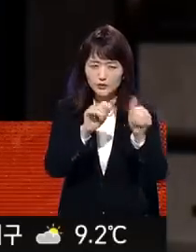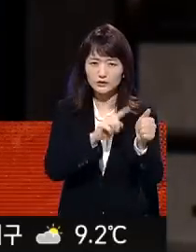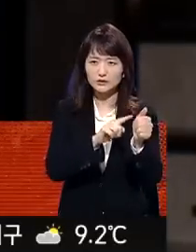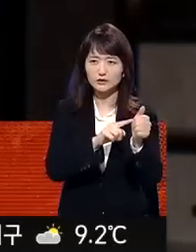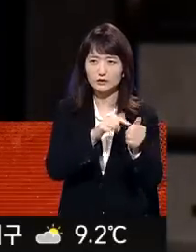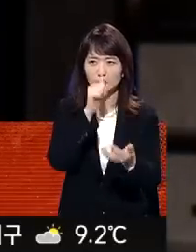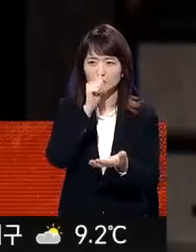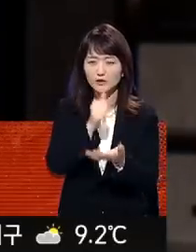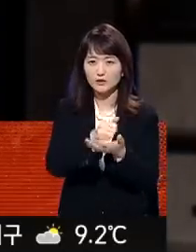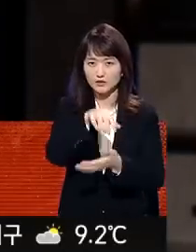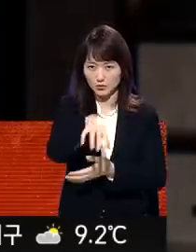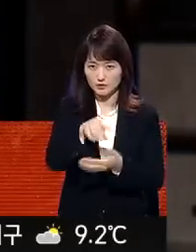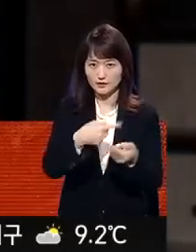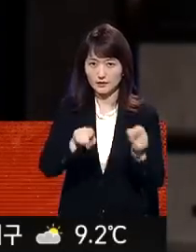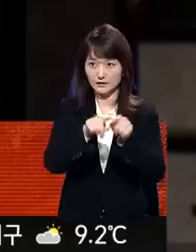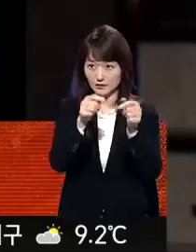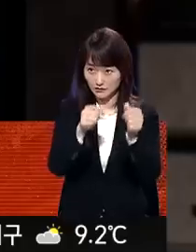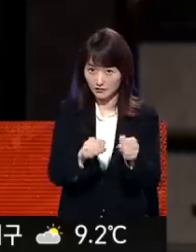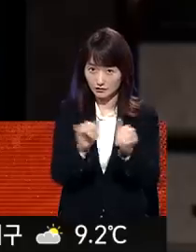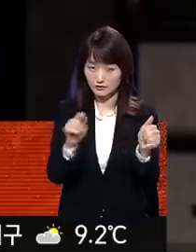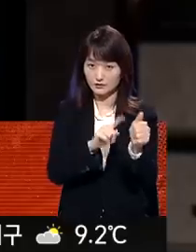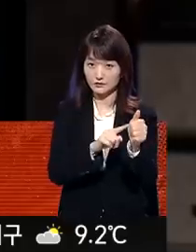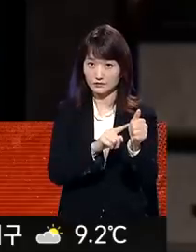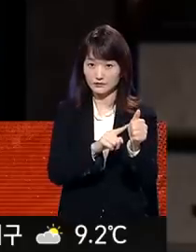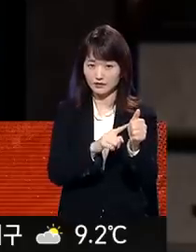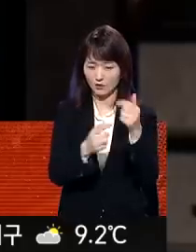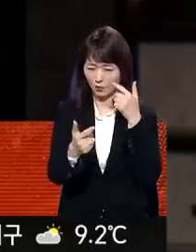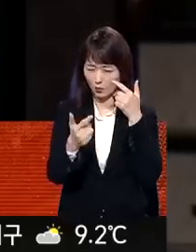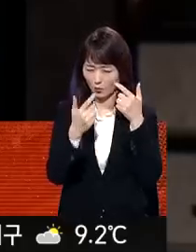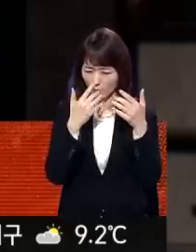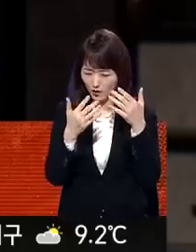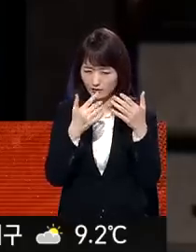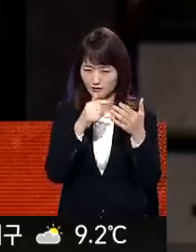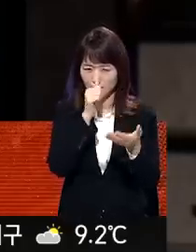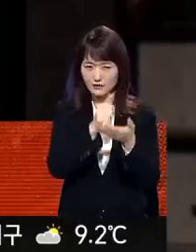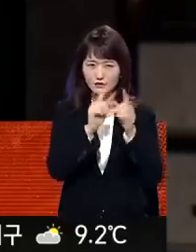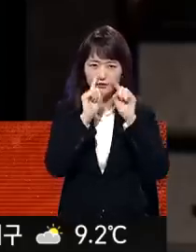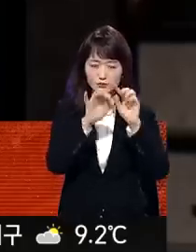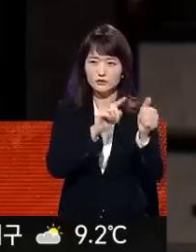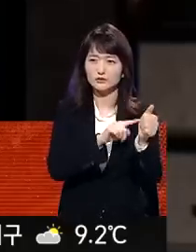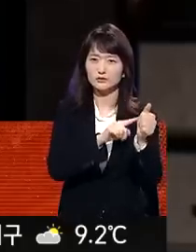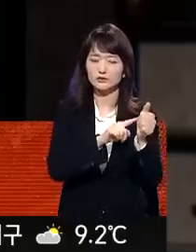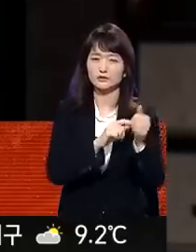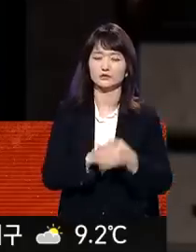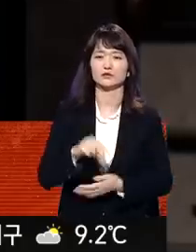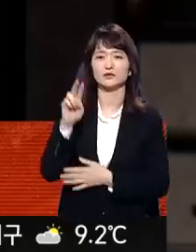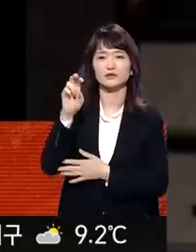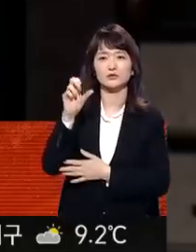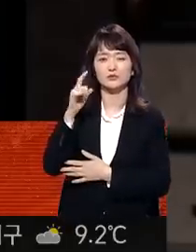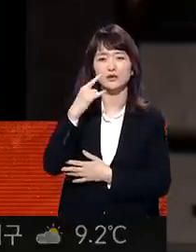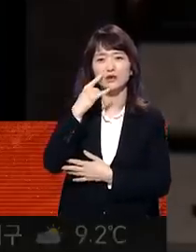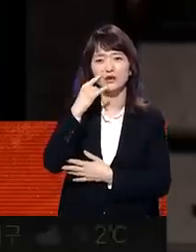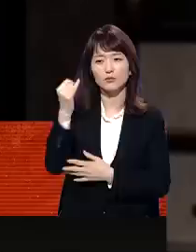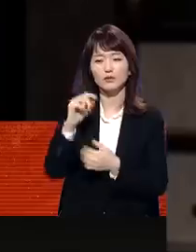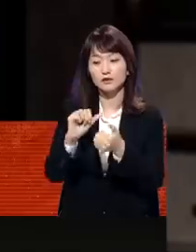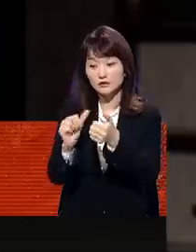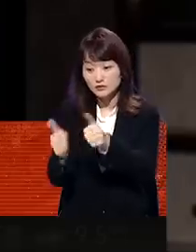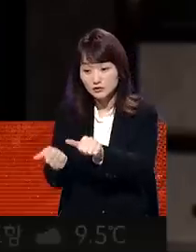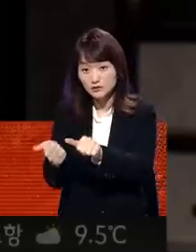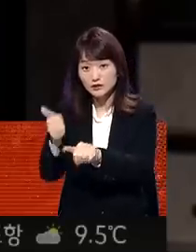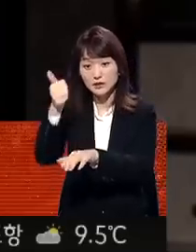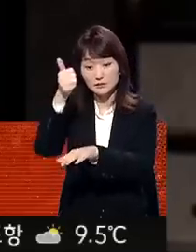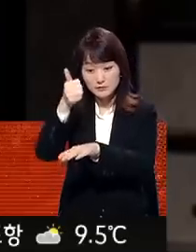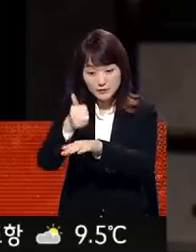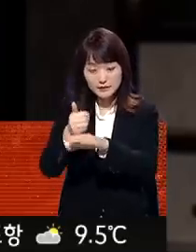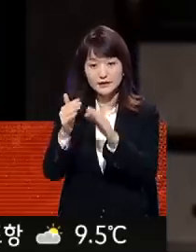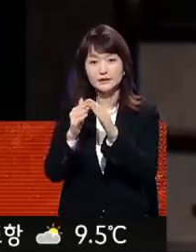마지막에 같이 있었던 사람이 가장 최유력 용의자가 되겠죠. 25일 날 그 노모가 사망을 했는데 그때 마지막에 이